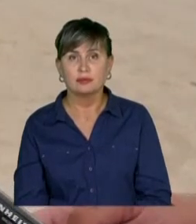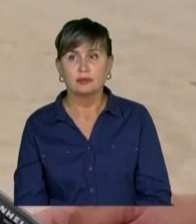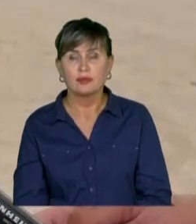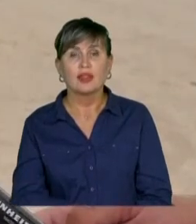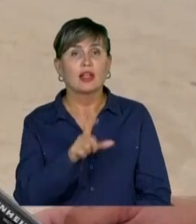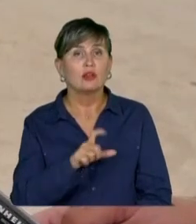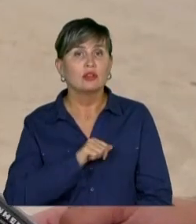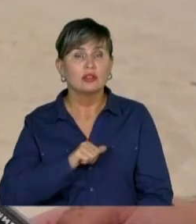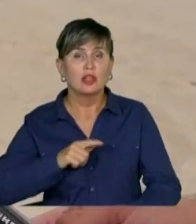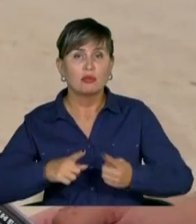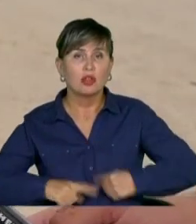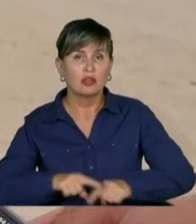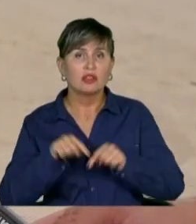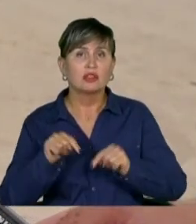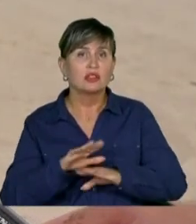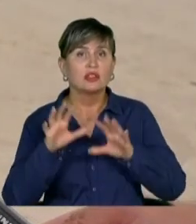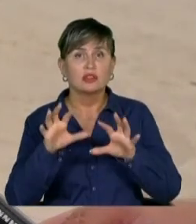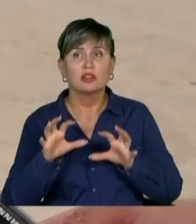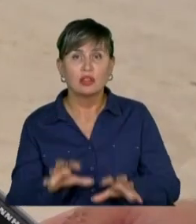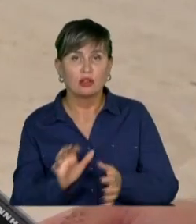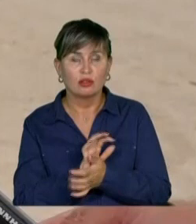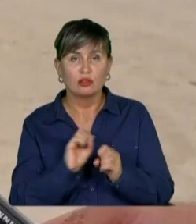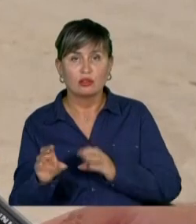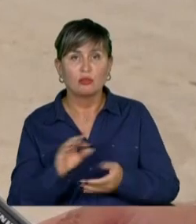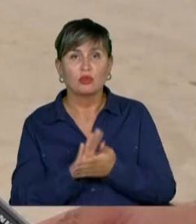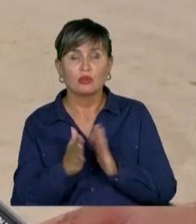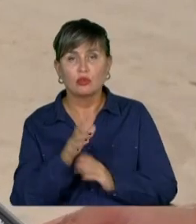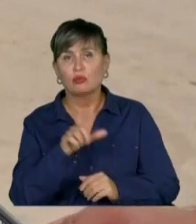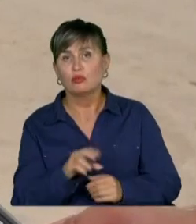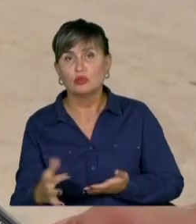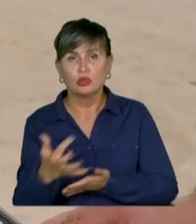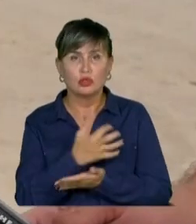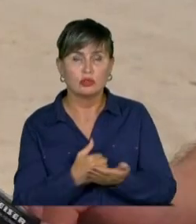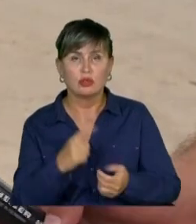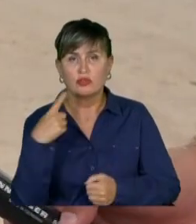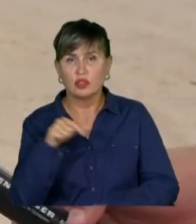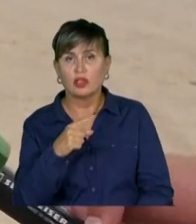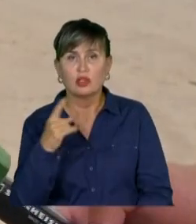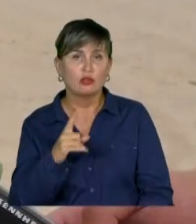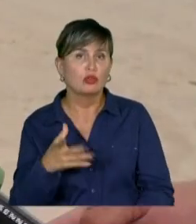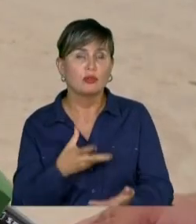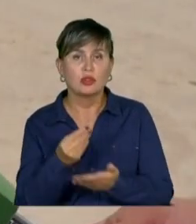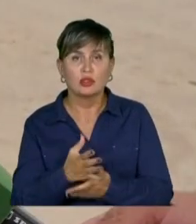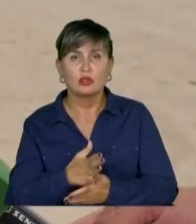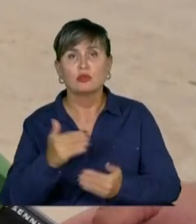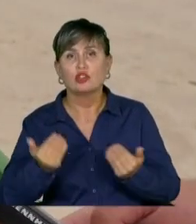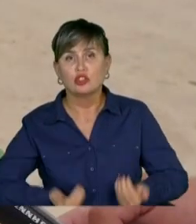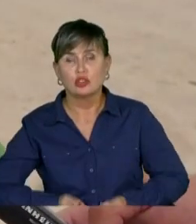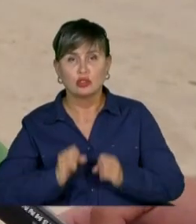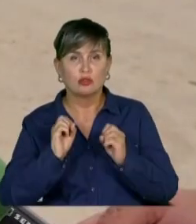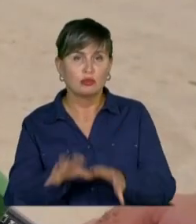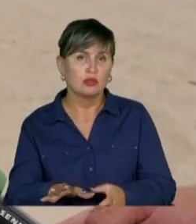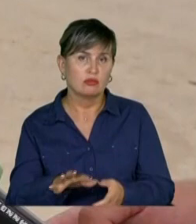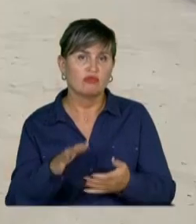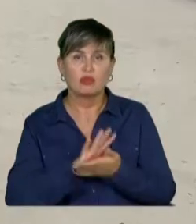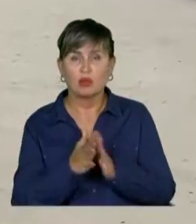Люди сами организовали здесь незаконную свалку, а так по договору мусор должны забирать раз в неделю. Чтобы не платить комуслуги, жители бросают отходы в